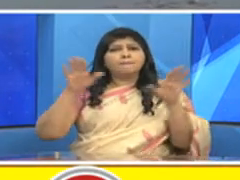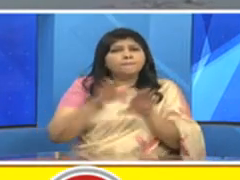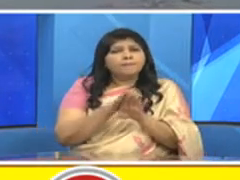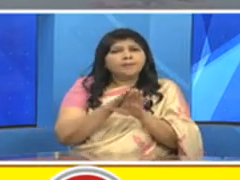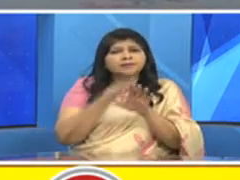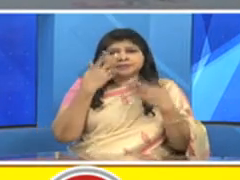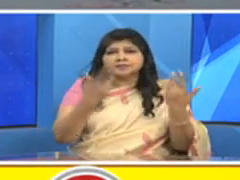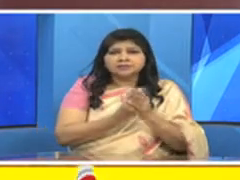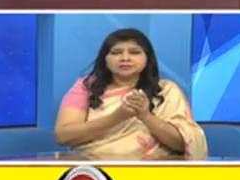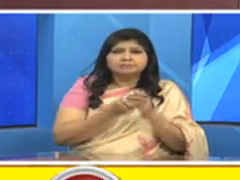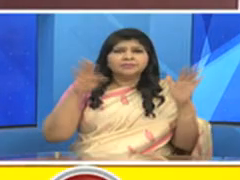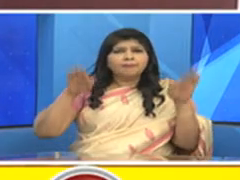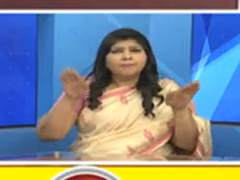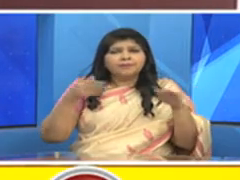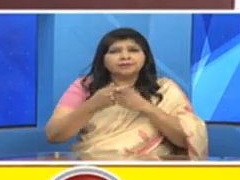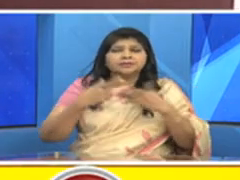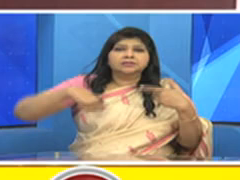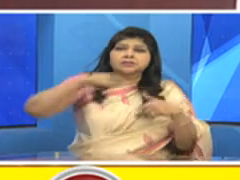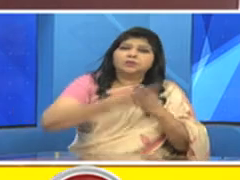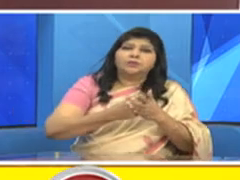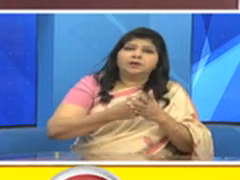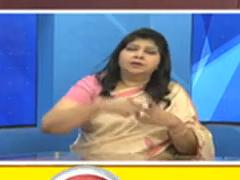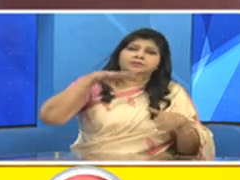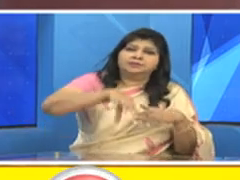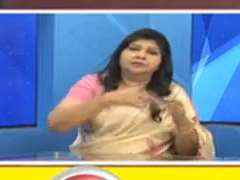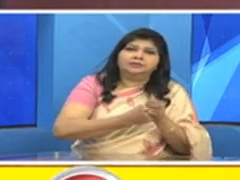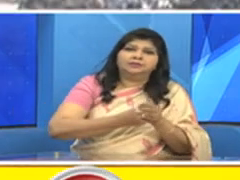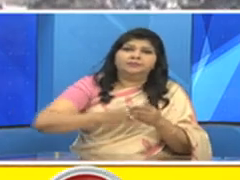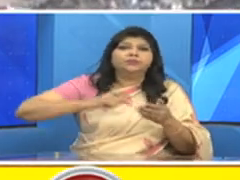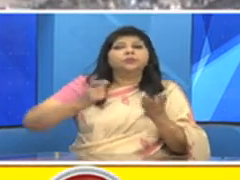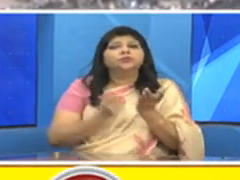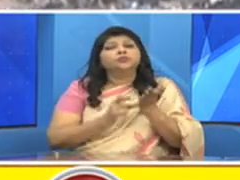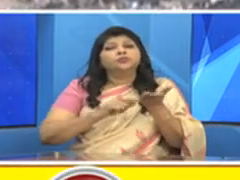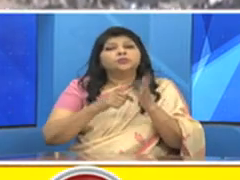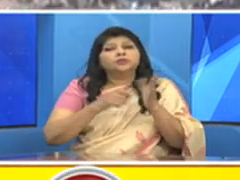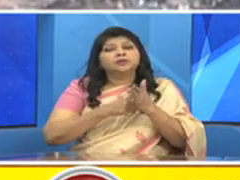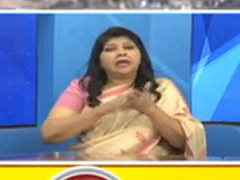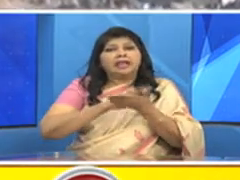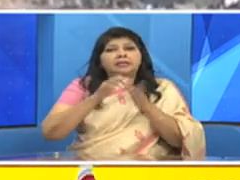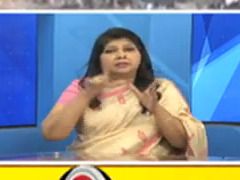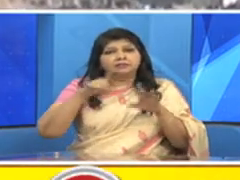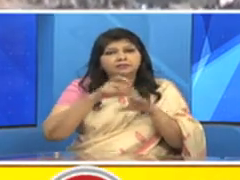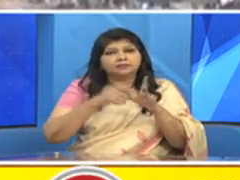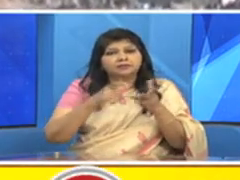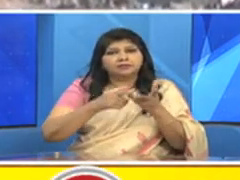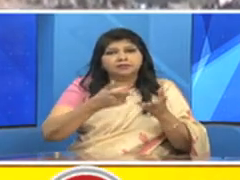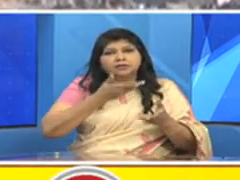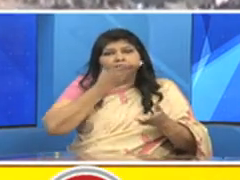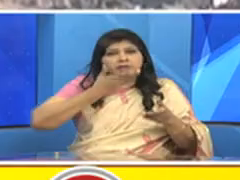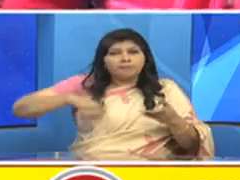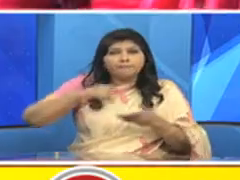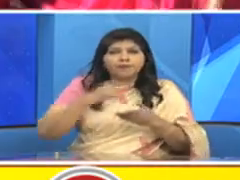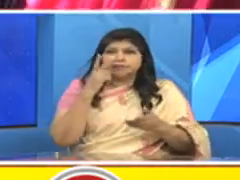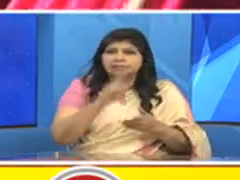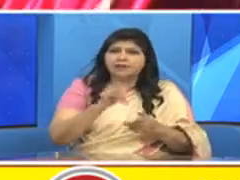कलरव से गूंज रहा है। उत्तराखंड के अल्मोड़ा हल्द्वानी हाईवे से सटे सुनियाकोट गांव से भी जन भागीदारी का